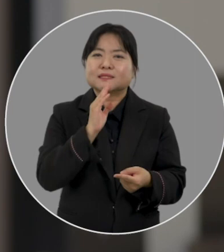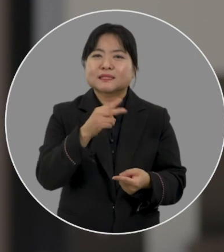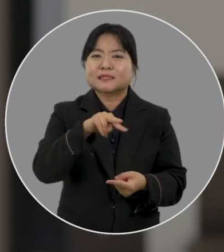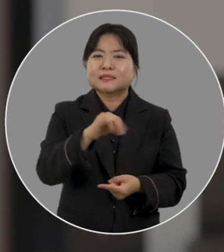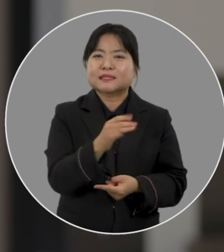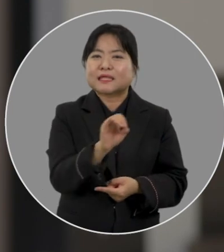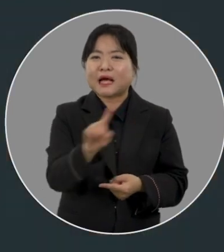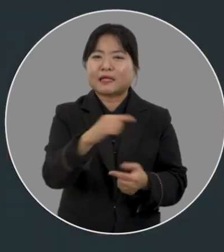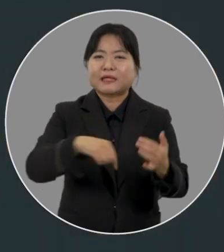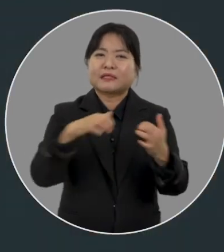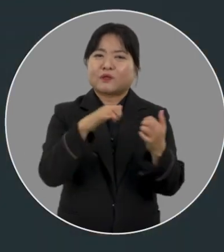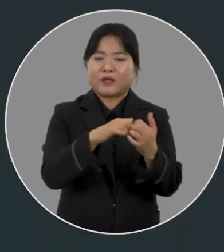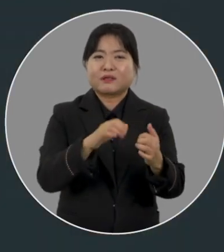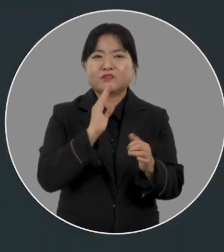같습니다.